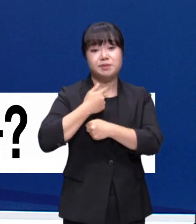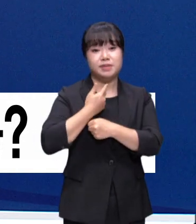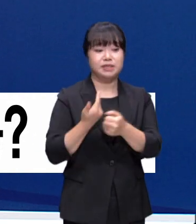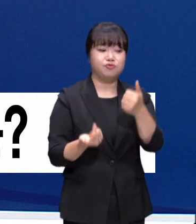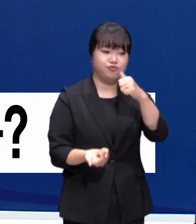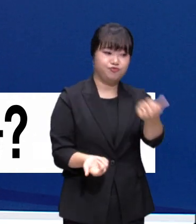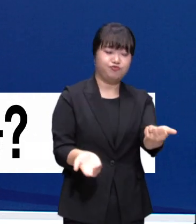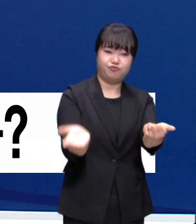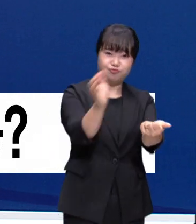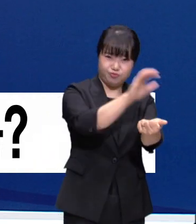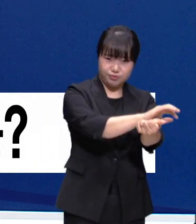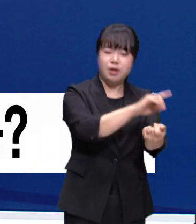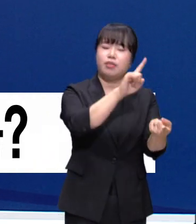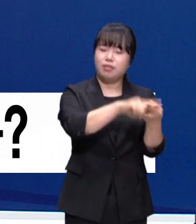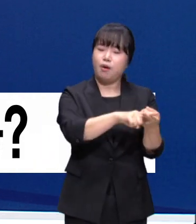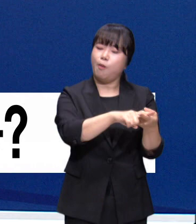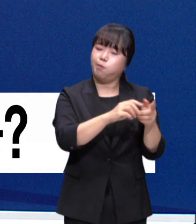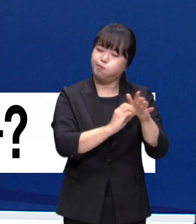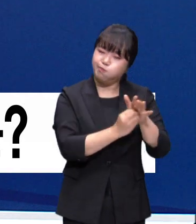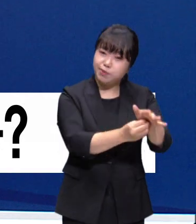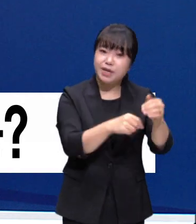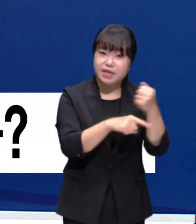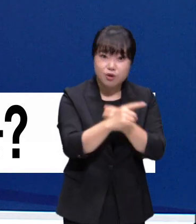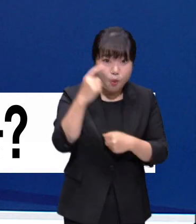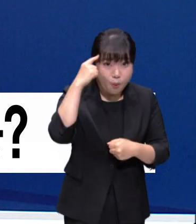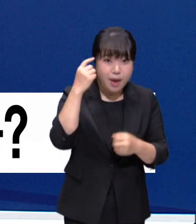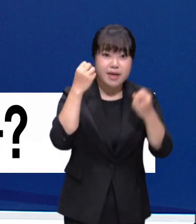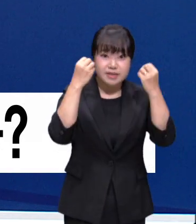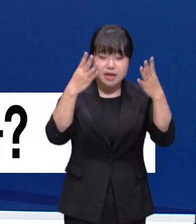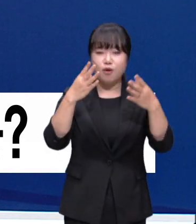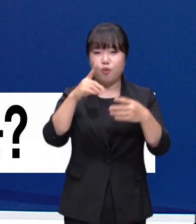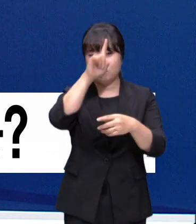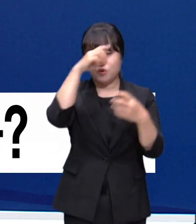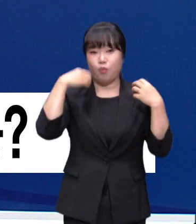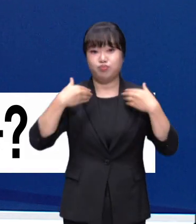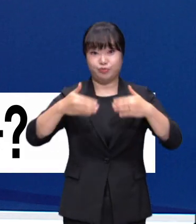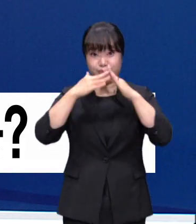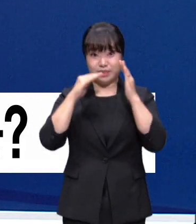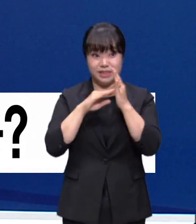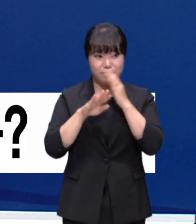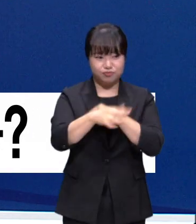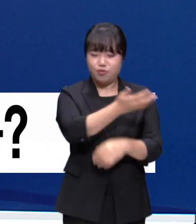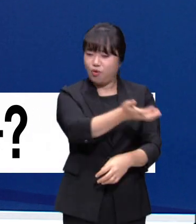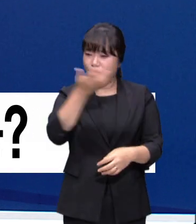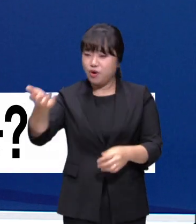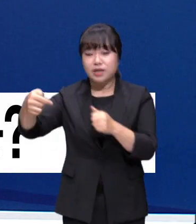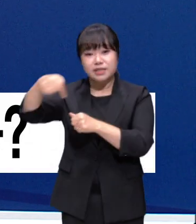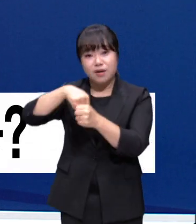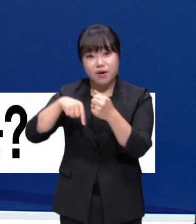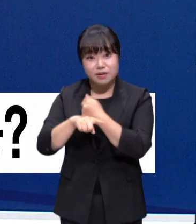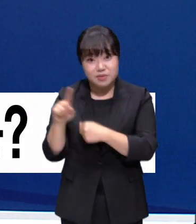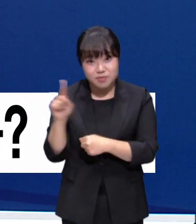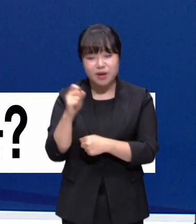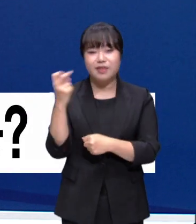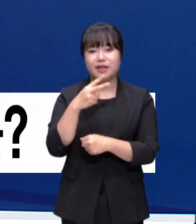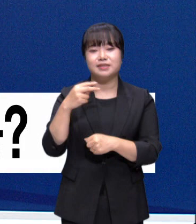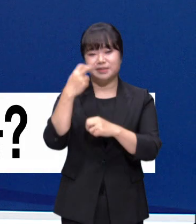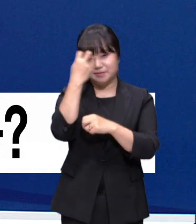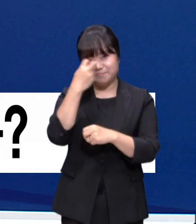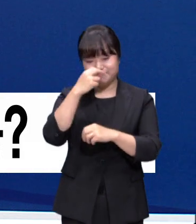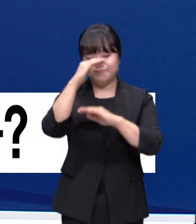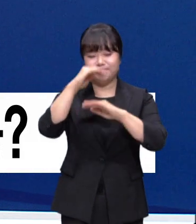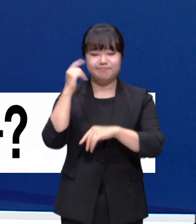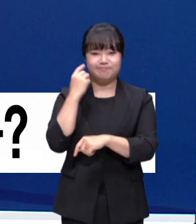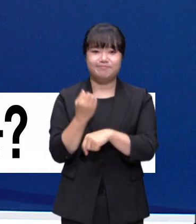국립묘지로 이장하지 못한 사유는 무엇이고 또 새 정부 출범 후 국립묘지로 이장하게 된 배경과 의미에 대해 다시 한번